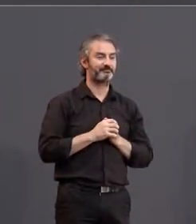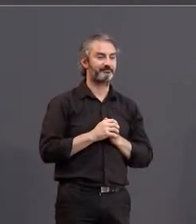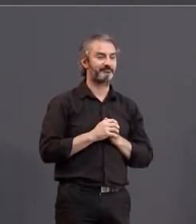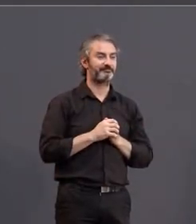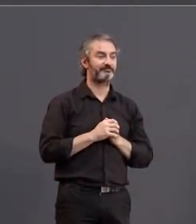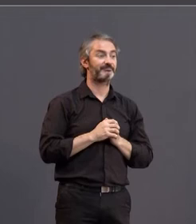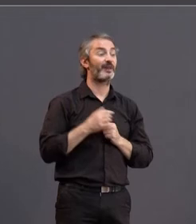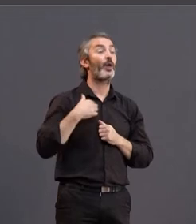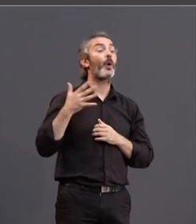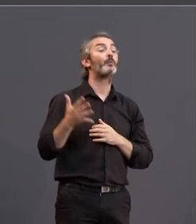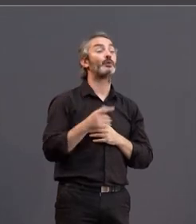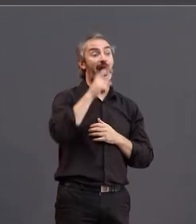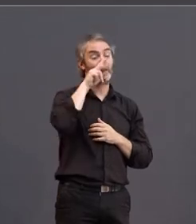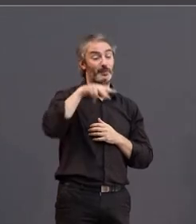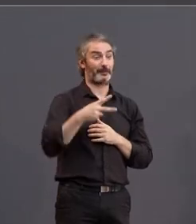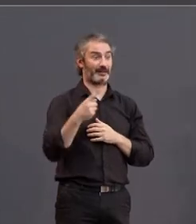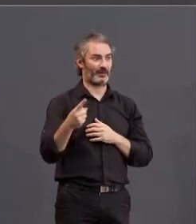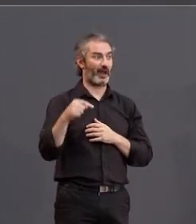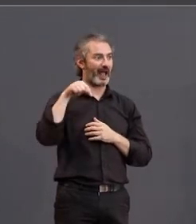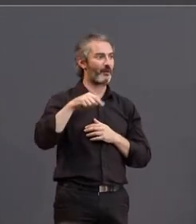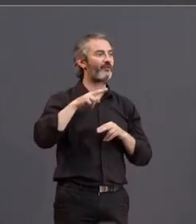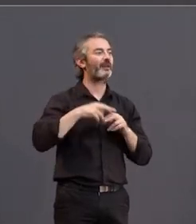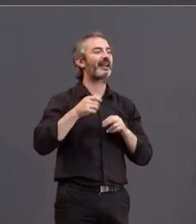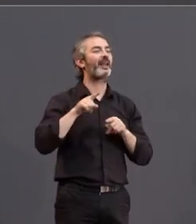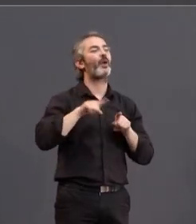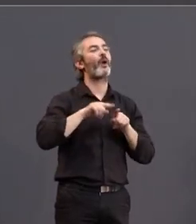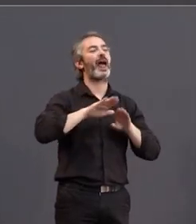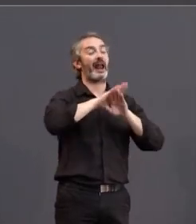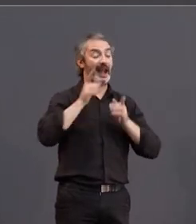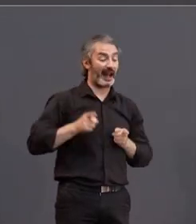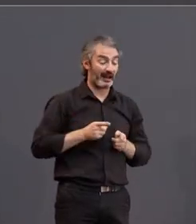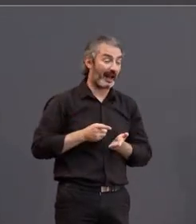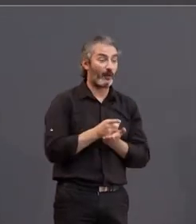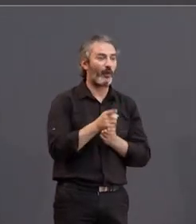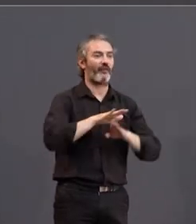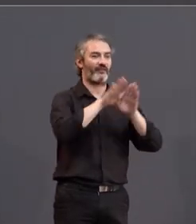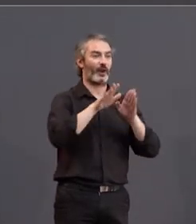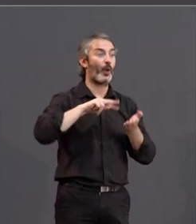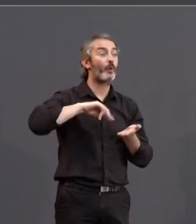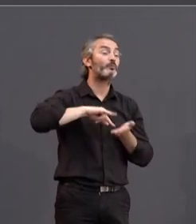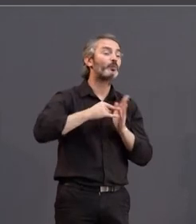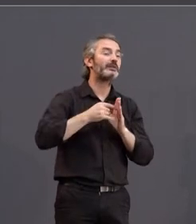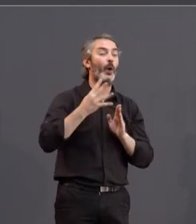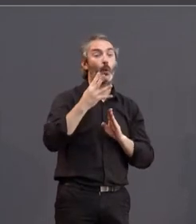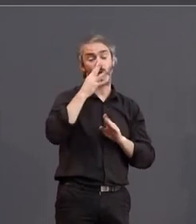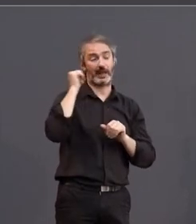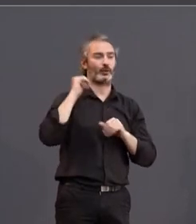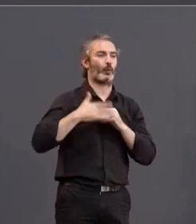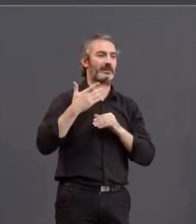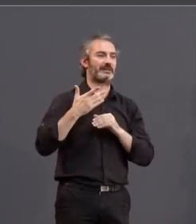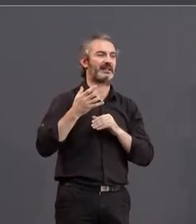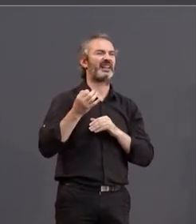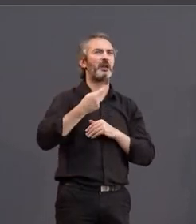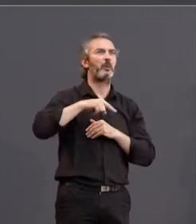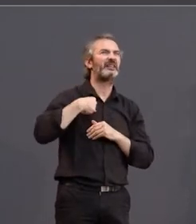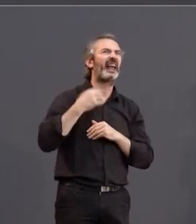Pel que fa a la promoció 2021, avui celebrem el final d'un recorregut, d'un projecte que va començar ara fa 4 anys, quan no sabíem ni què